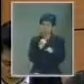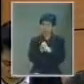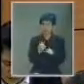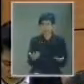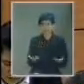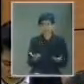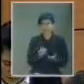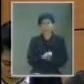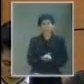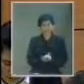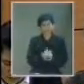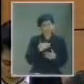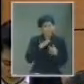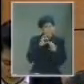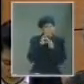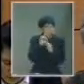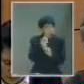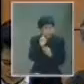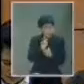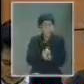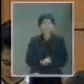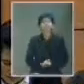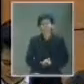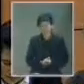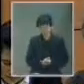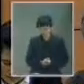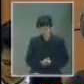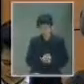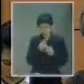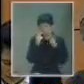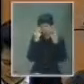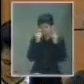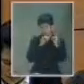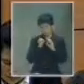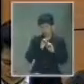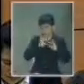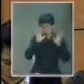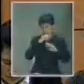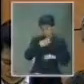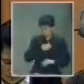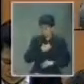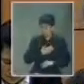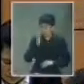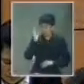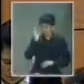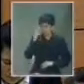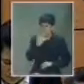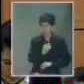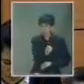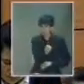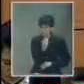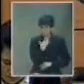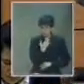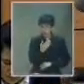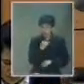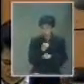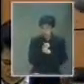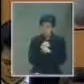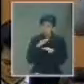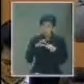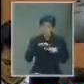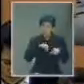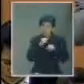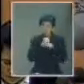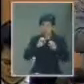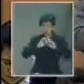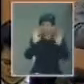แต่จะเกี่ยวข้องกับใครท่านนายกเอาให้เต็มที่เพราะเรื่องวันนี้พอผมอภิปรายเสร็จท่านตอบถ้าทุกอย่างชัดเจ